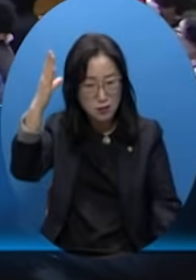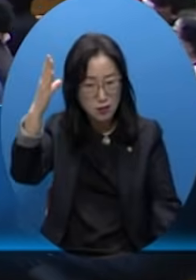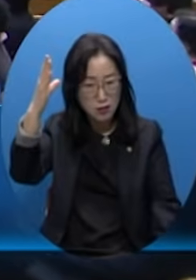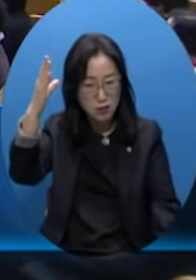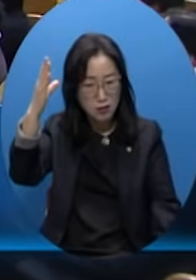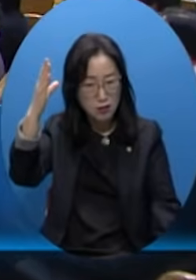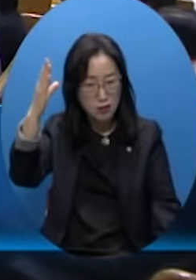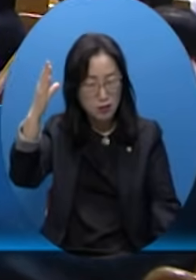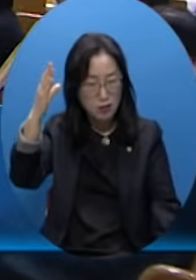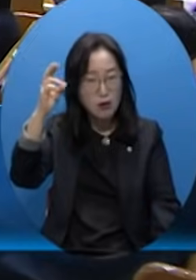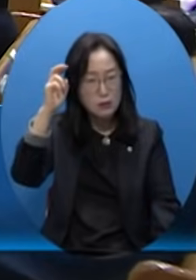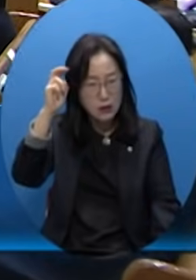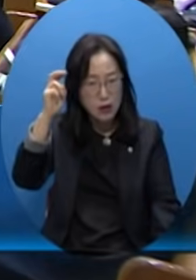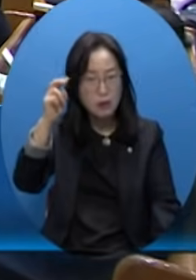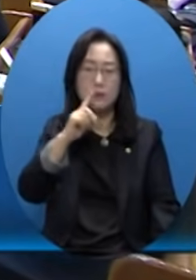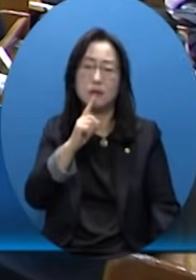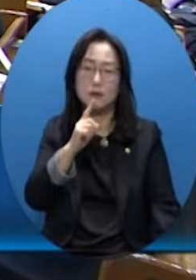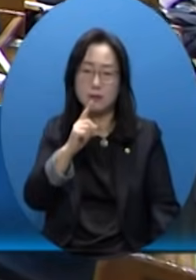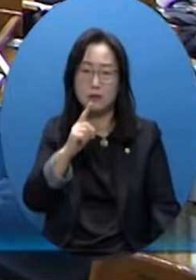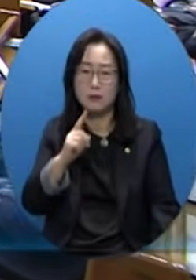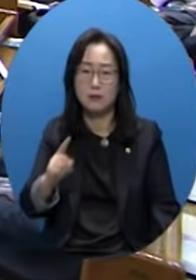있었다 하였거니와